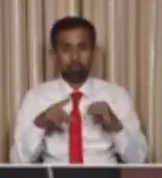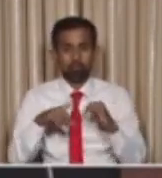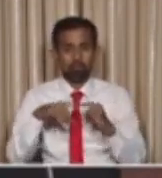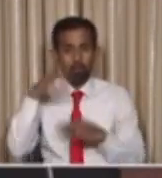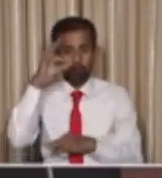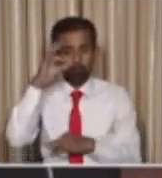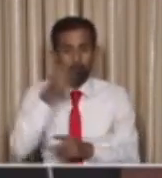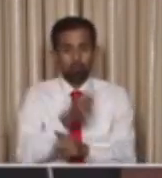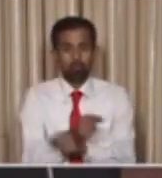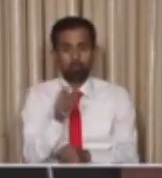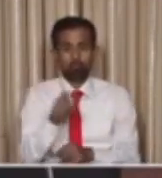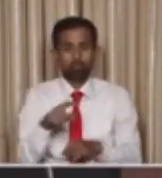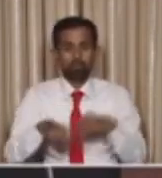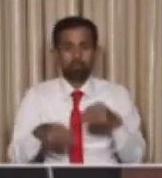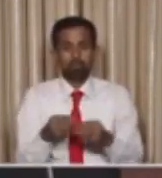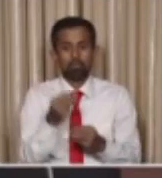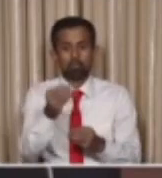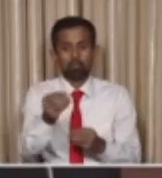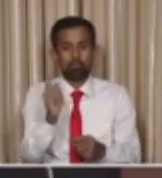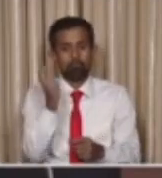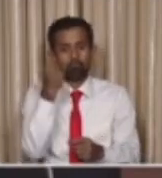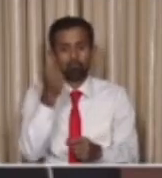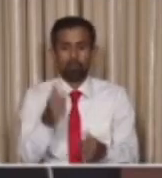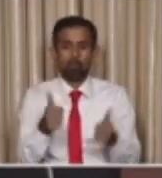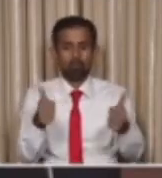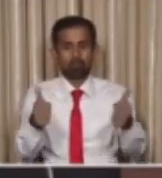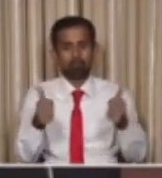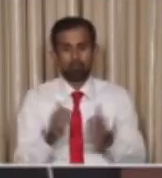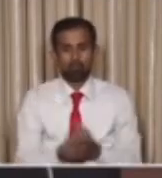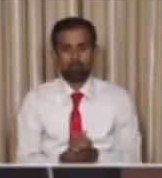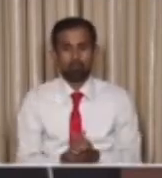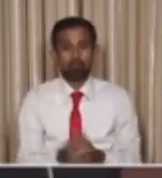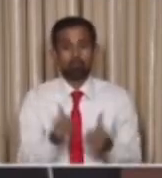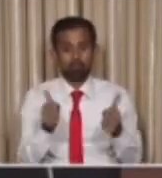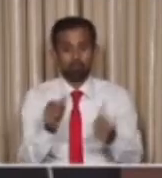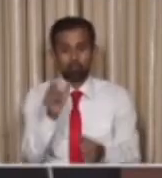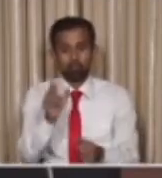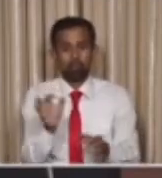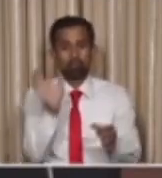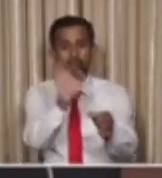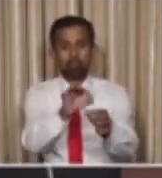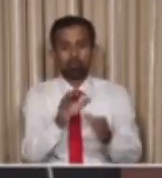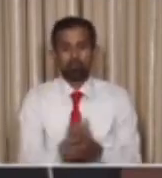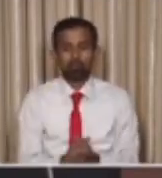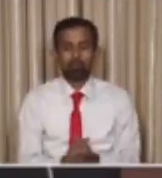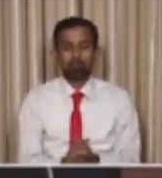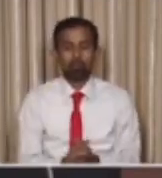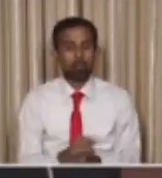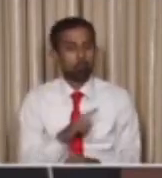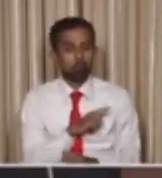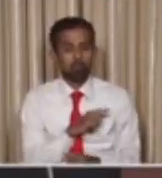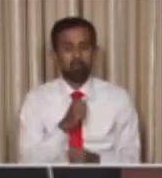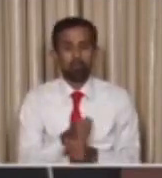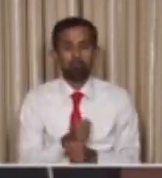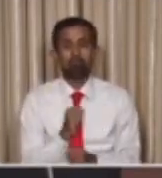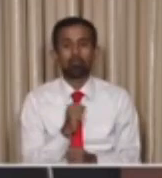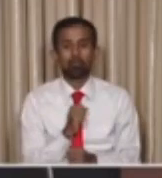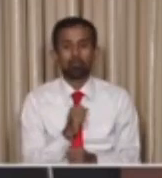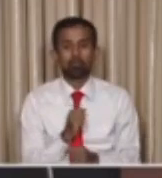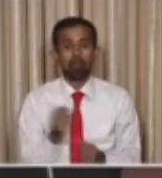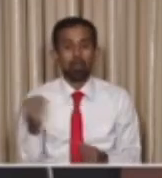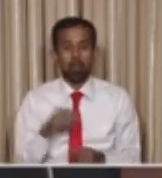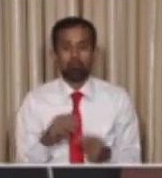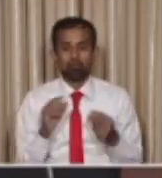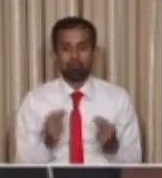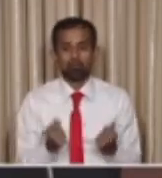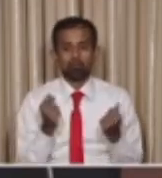විශ්වවිද්‍යාල කතිකාචාර්යවරු ඡන්ද දීලා පත් කරගත්තා. මොකද ඒක හොඳයි. හොඳ කෙනෙක් පත් වෙනවා. නමුත් මොකද්ද මේ ආණ්ඩුව කිරුවේ? ආවා